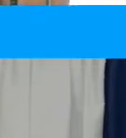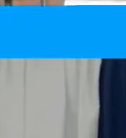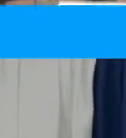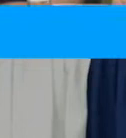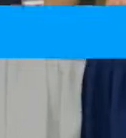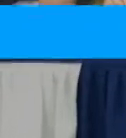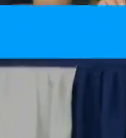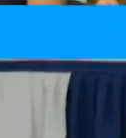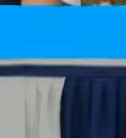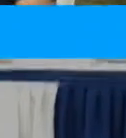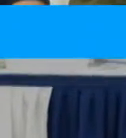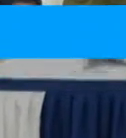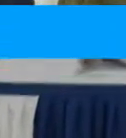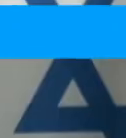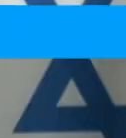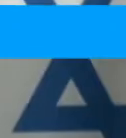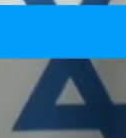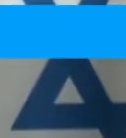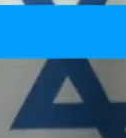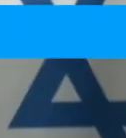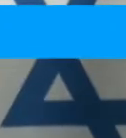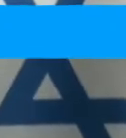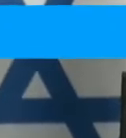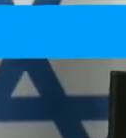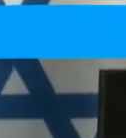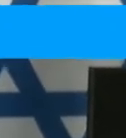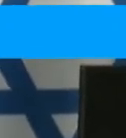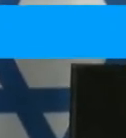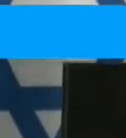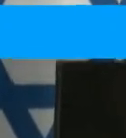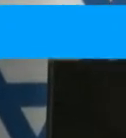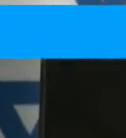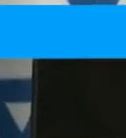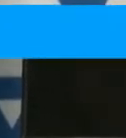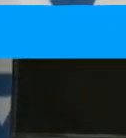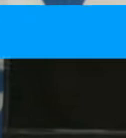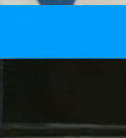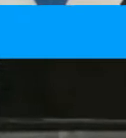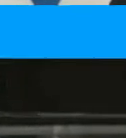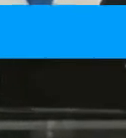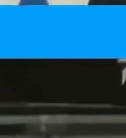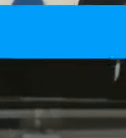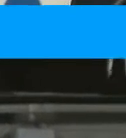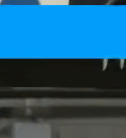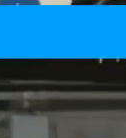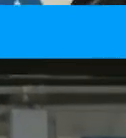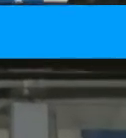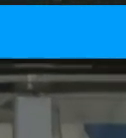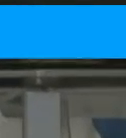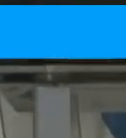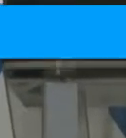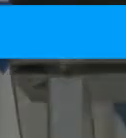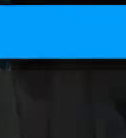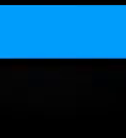מאוד ממדינות ערביות מתונות. פה הוא בא לידי ביטוי, והוא הצליח לרתום לצורך שלו בהישג